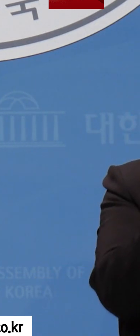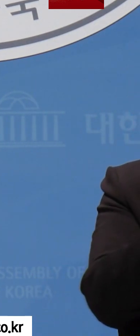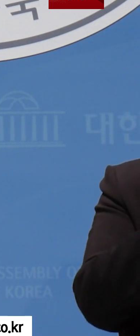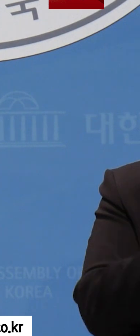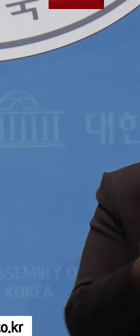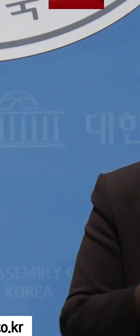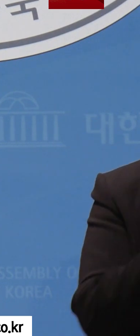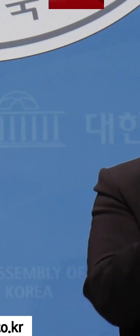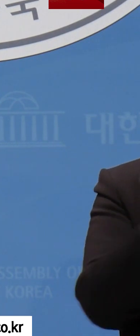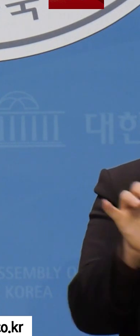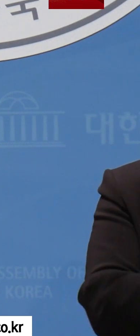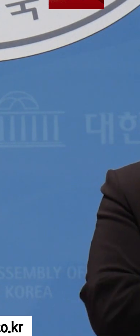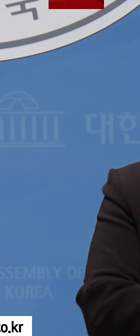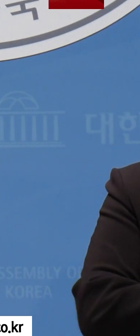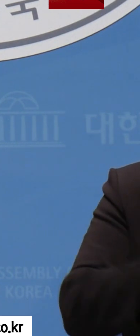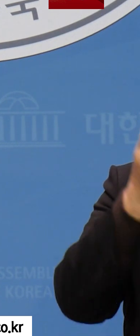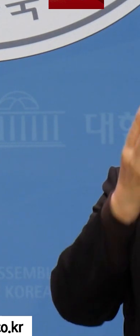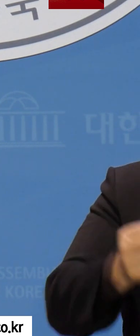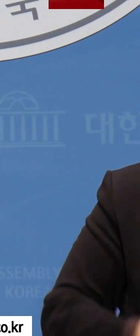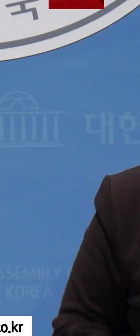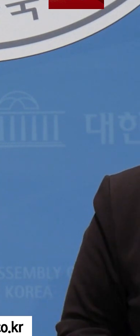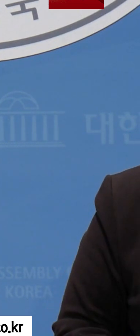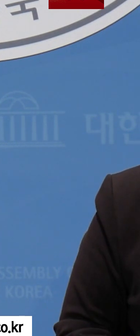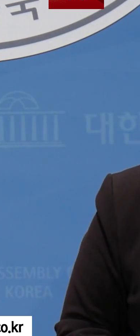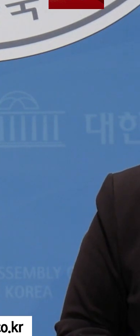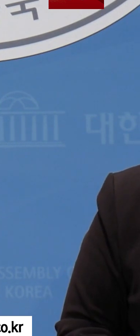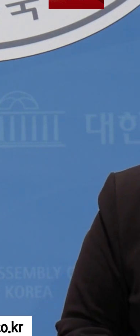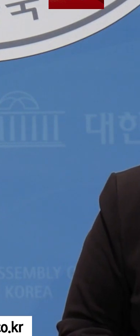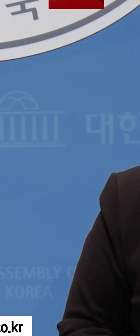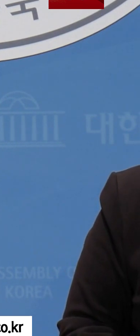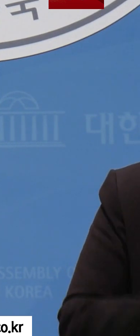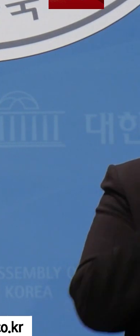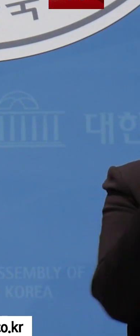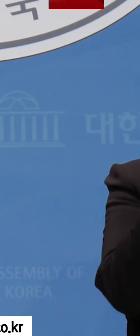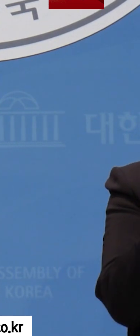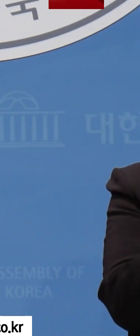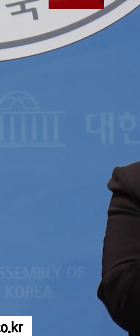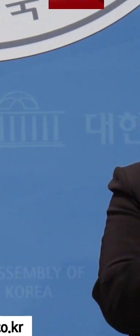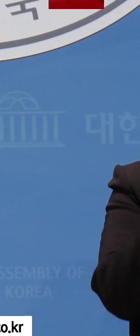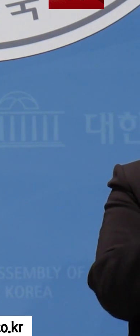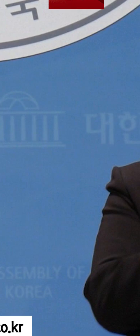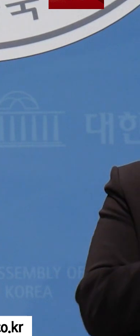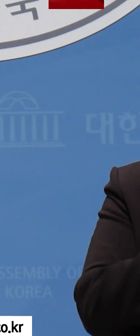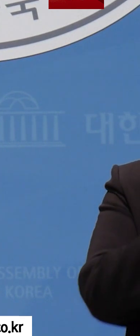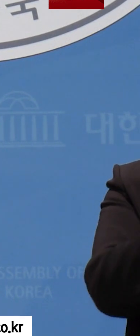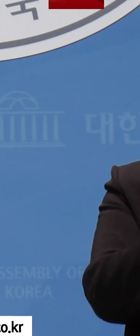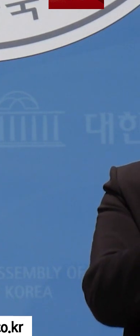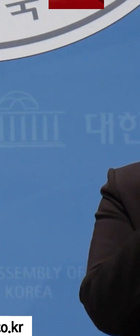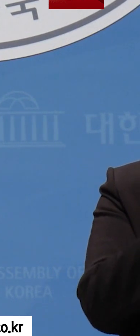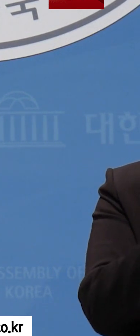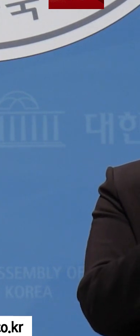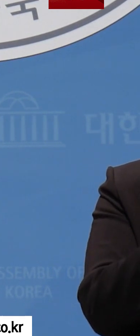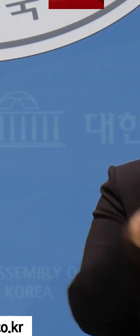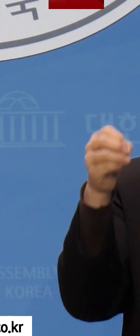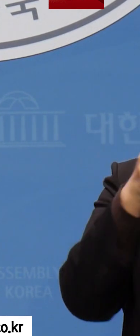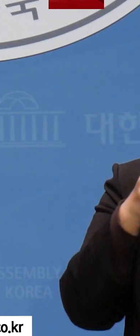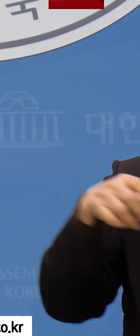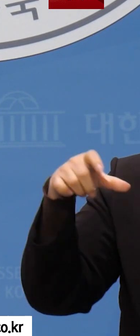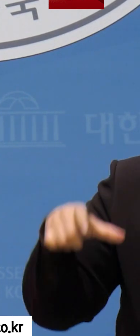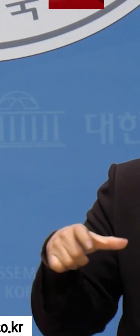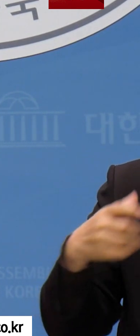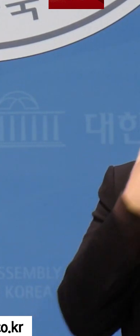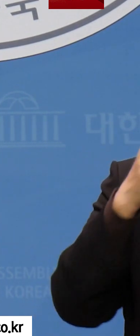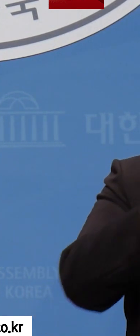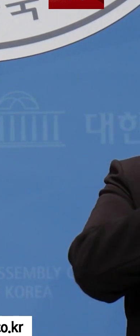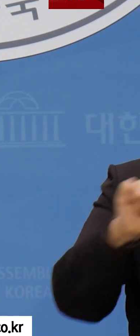많은 시민들이 불편을 겪고 있습니다. 지난 국정감사에서 이 문제점을 지적하며 창원이 수도권